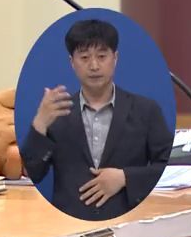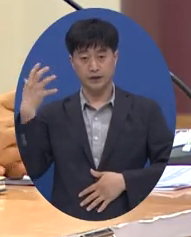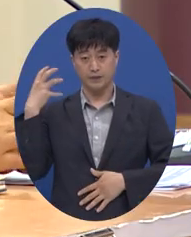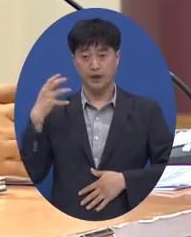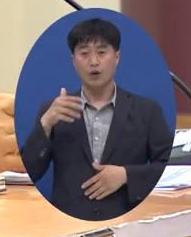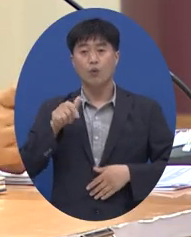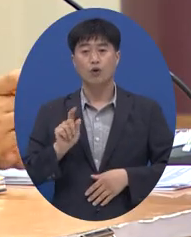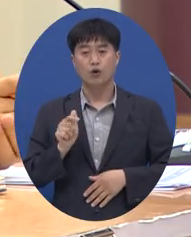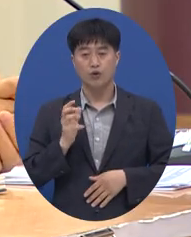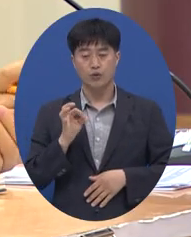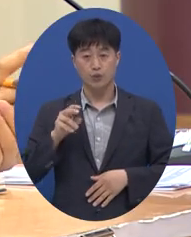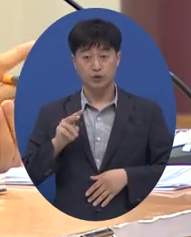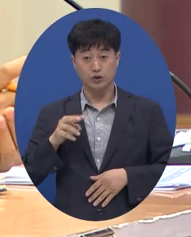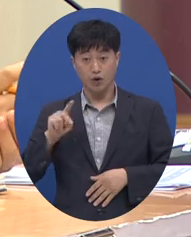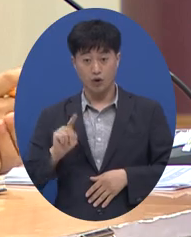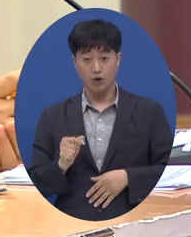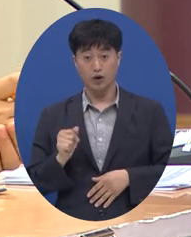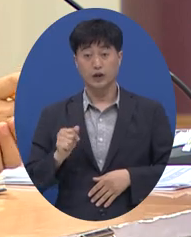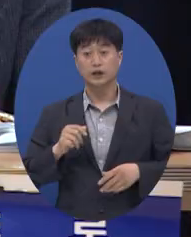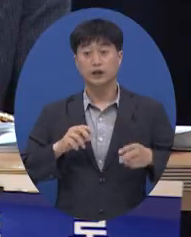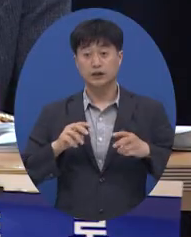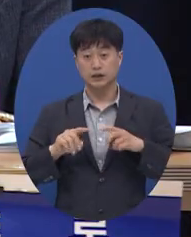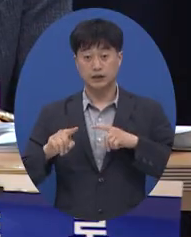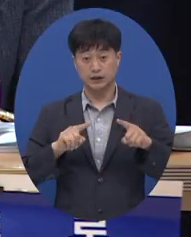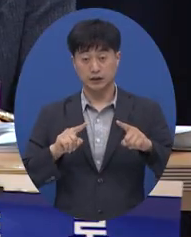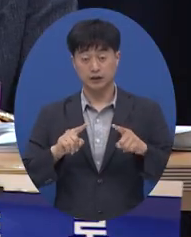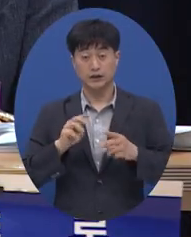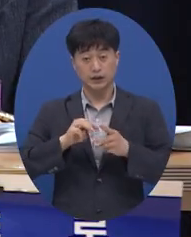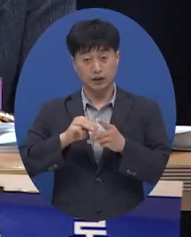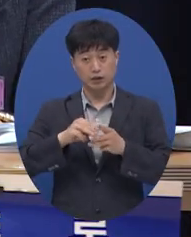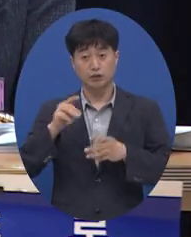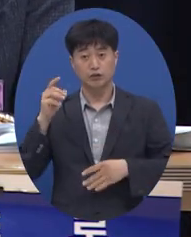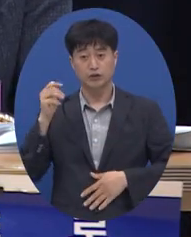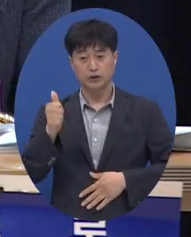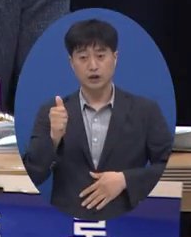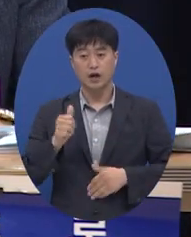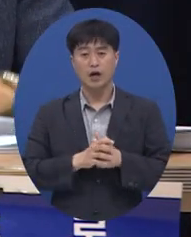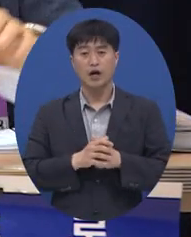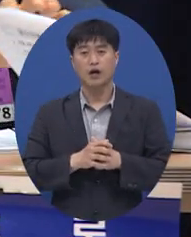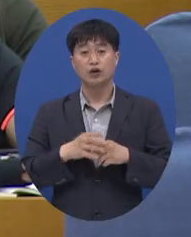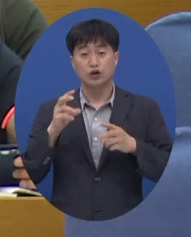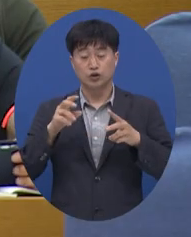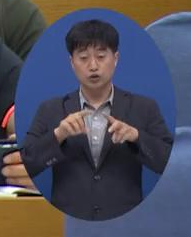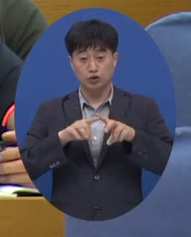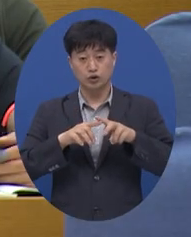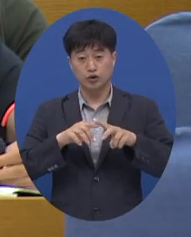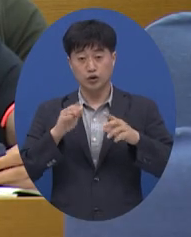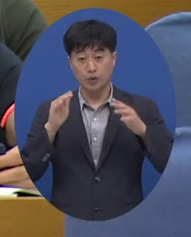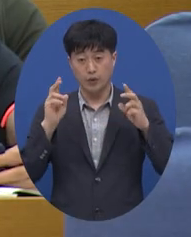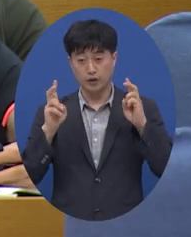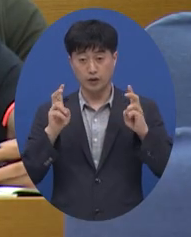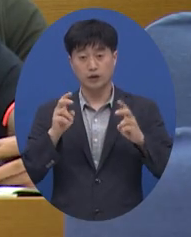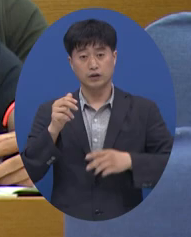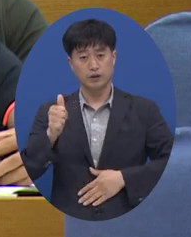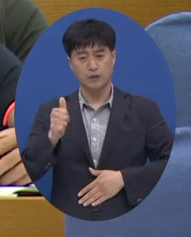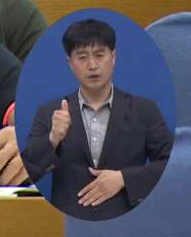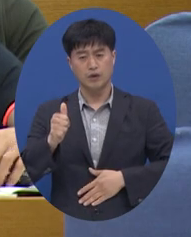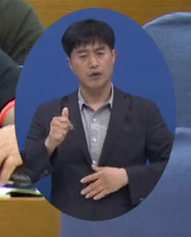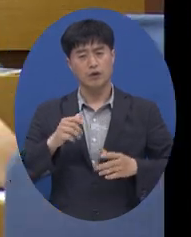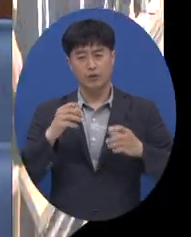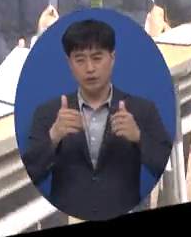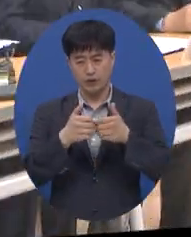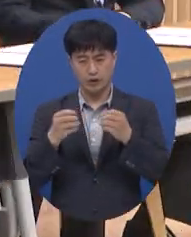권영선 경기도 재난 종합지 위 센터장 전주 만 한국전기안전공사 부장 등 관계 기관과 단체 간 의견이